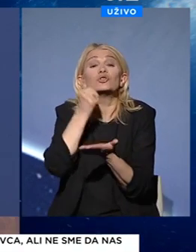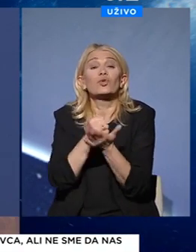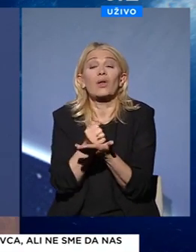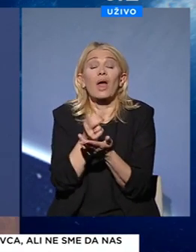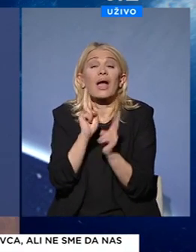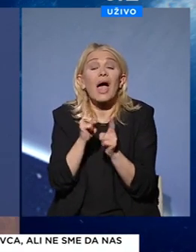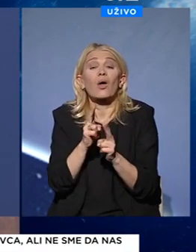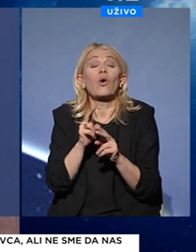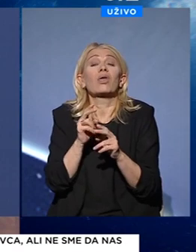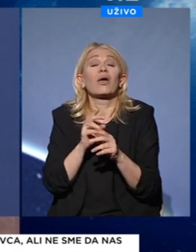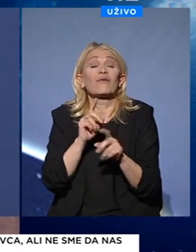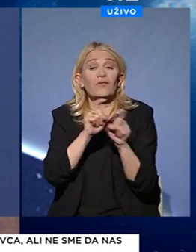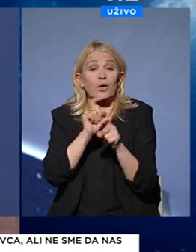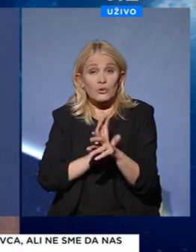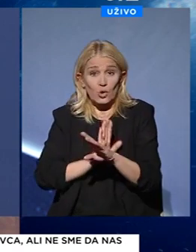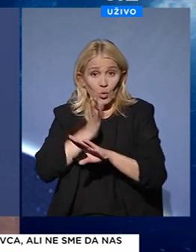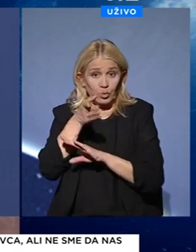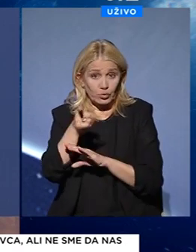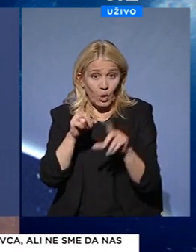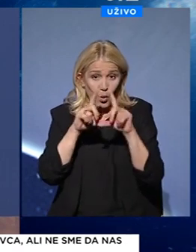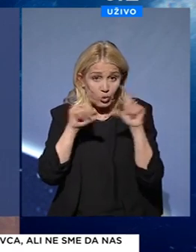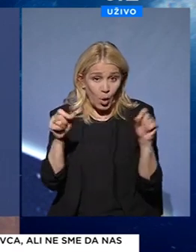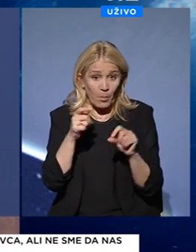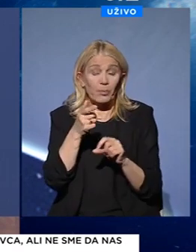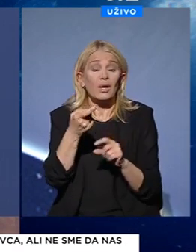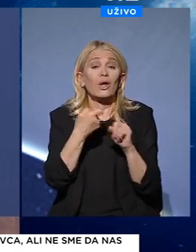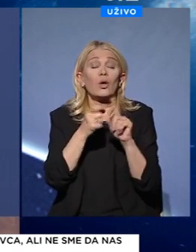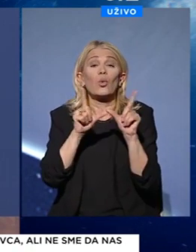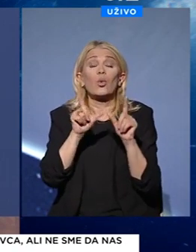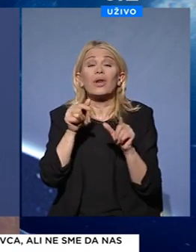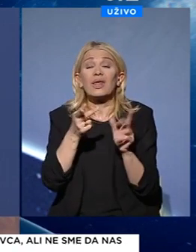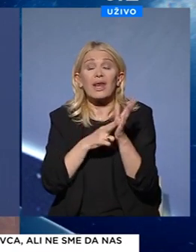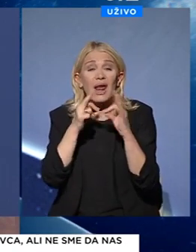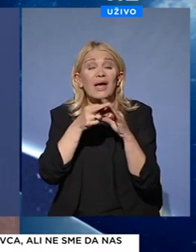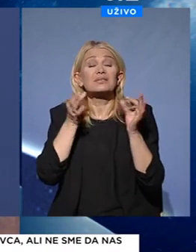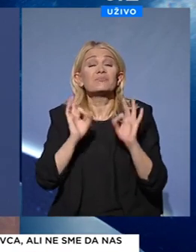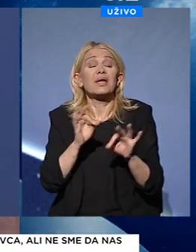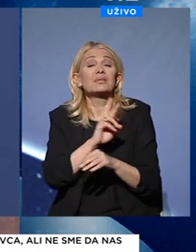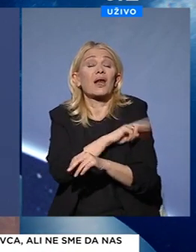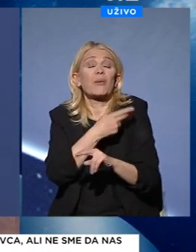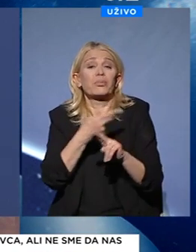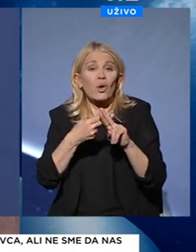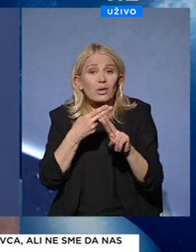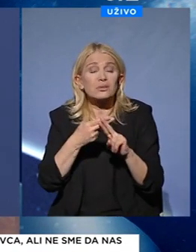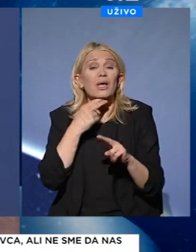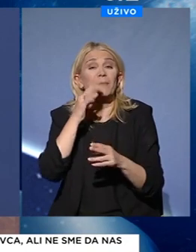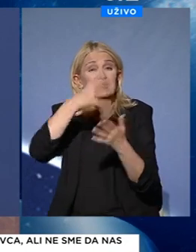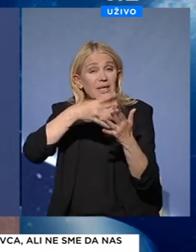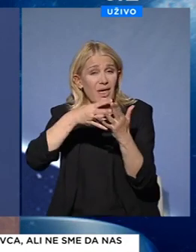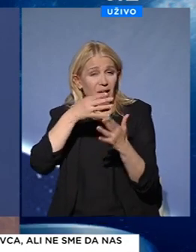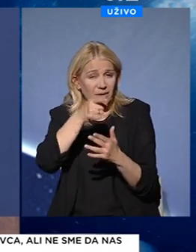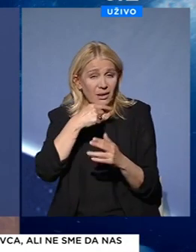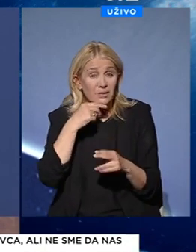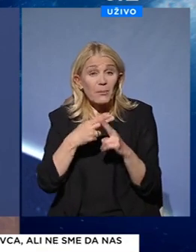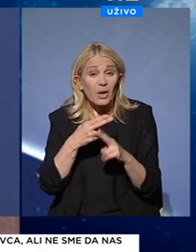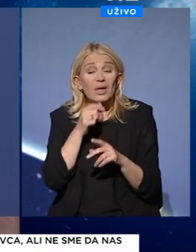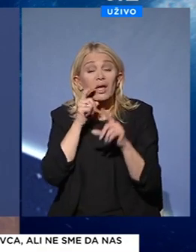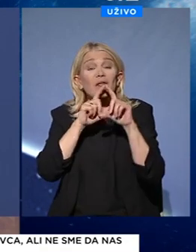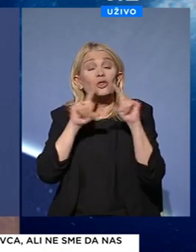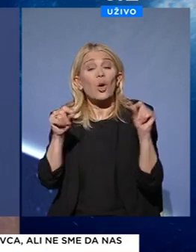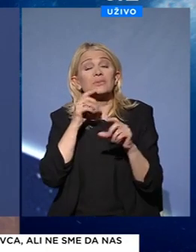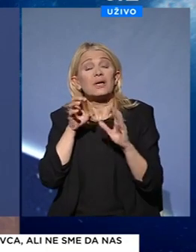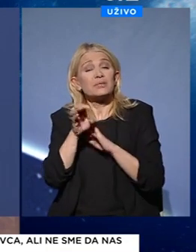je virus ušao u dom za smeštaj odraslih lica Kulina, specijalnu bolnicu za psihijatrijske bolesti Gornja Toponica i dom za